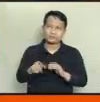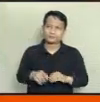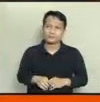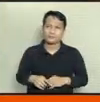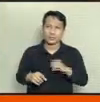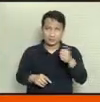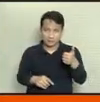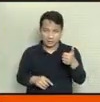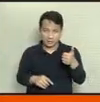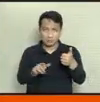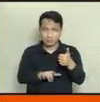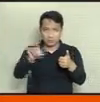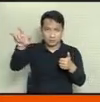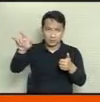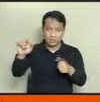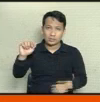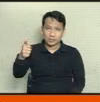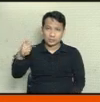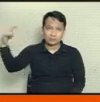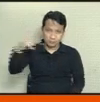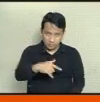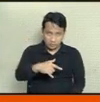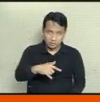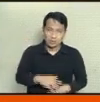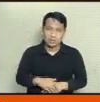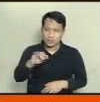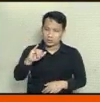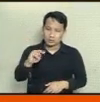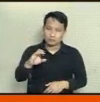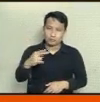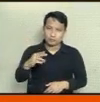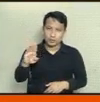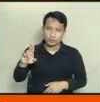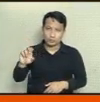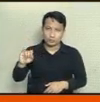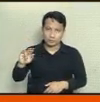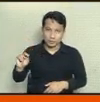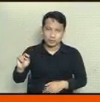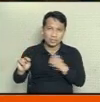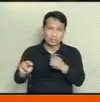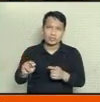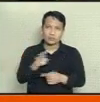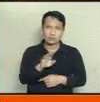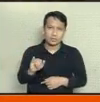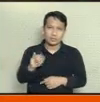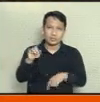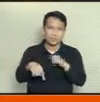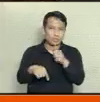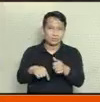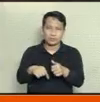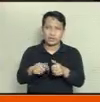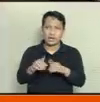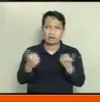10 flights ang paalis at 10 flights din ang parating galing sa Incheon at Busan. Sabi naman ng Bureau of Immigration, hindi pa malinaw kung